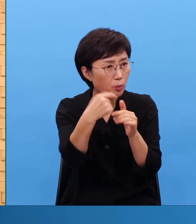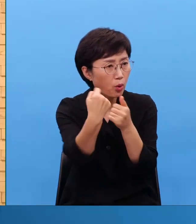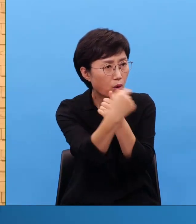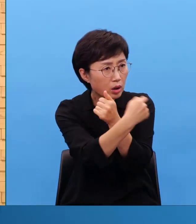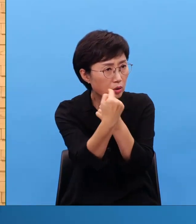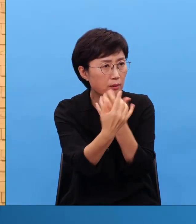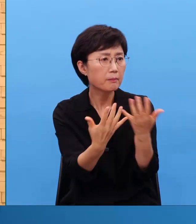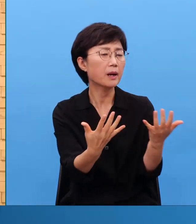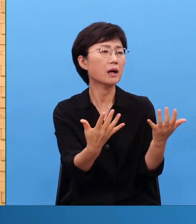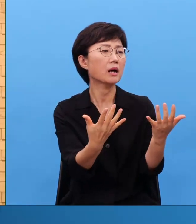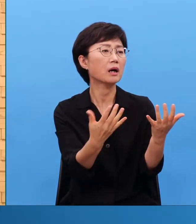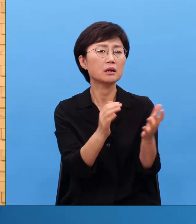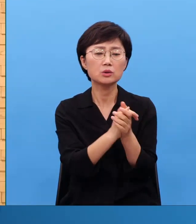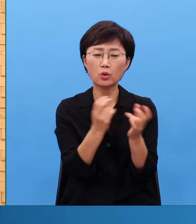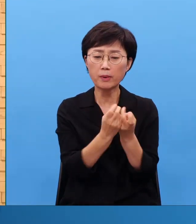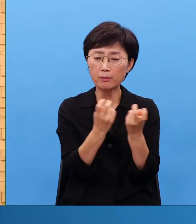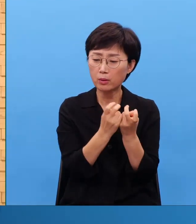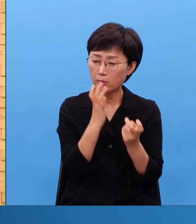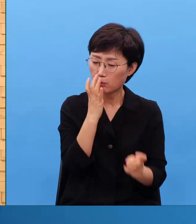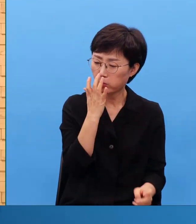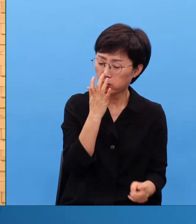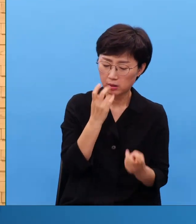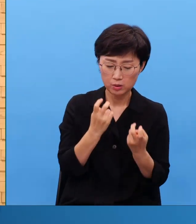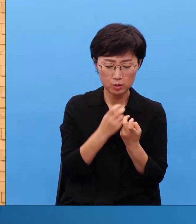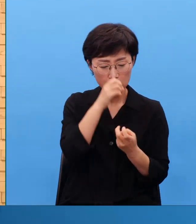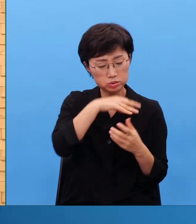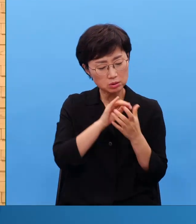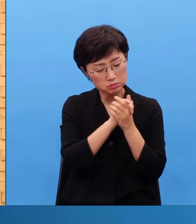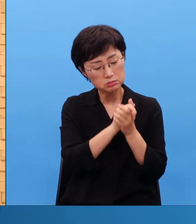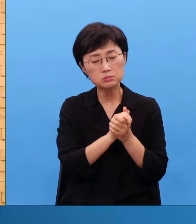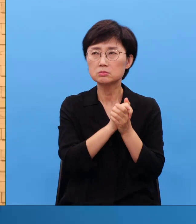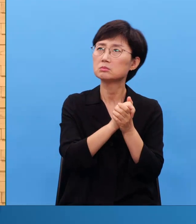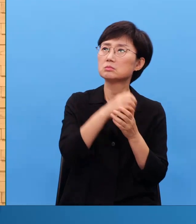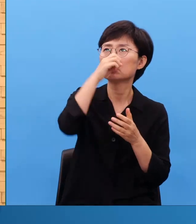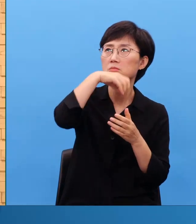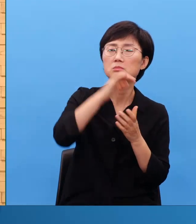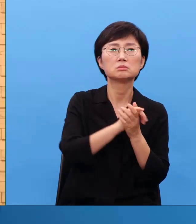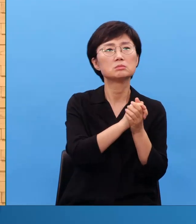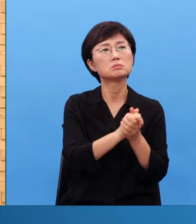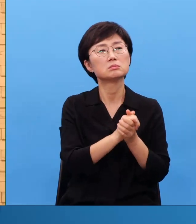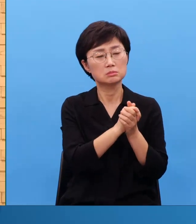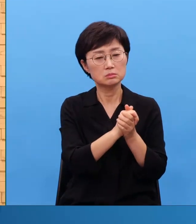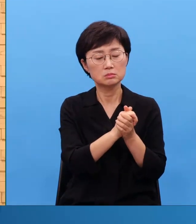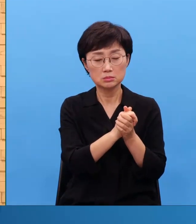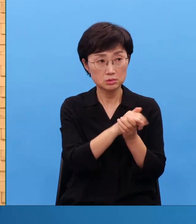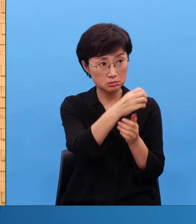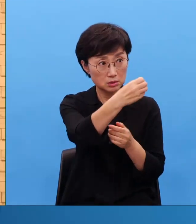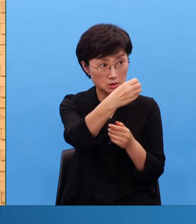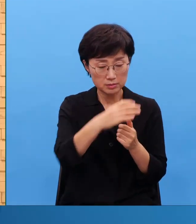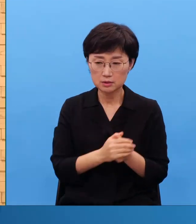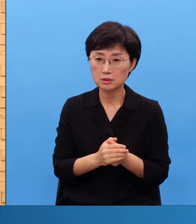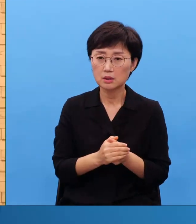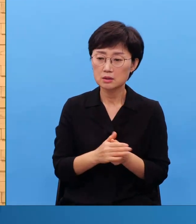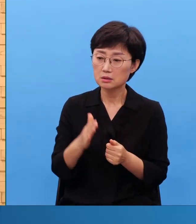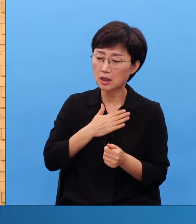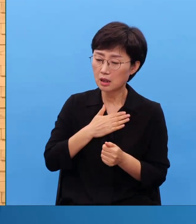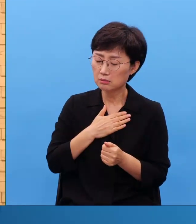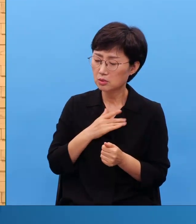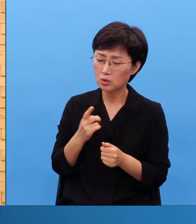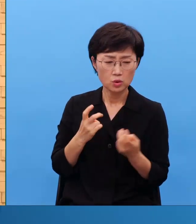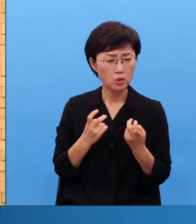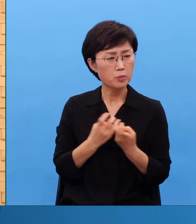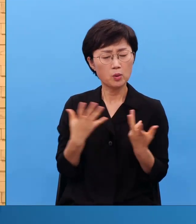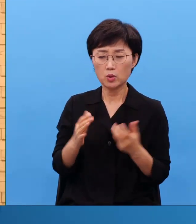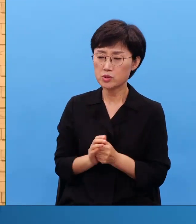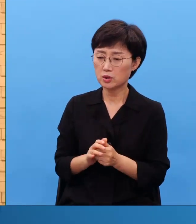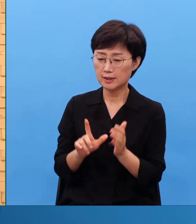church, I didn't learn what prayer was, and I wasn't taught that. 그래서 계속 그냥 정시기도 정시예배 이게 중요합니다. 그것밖에 못한 거예요. And because I